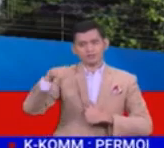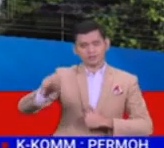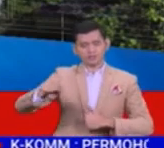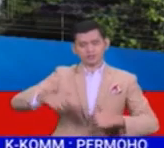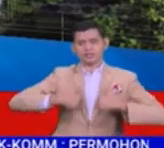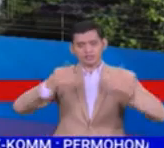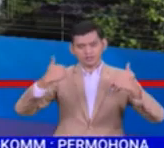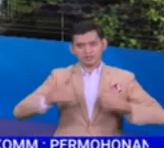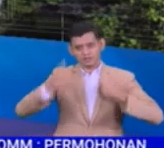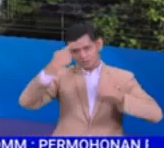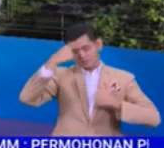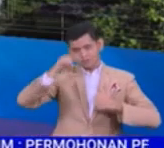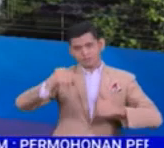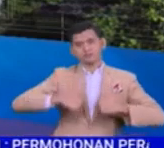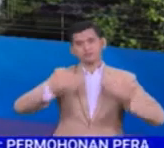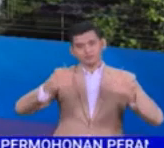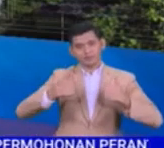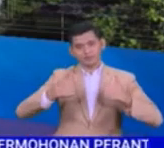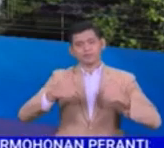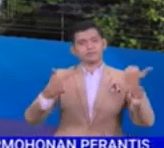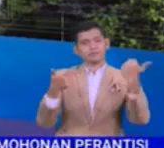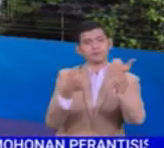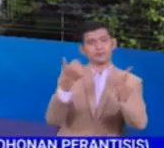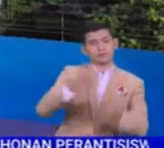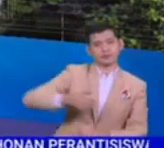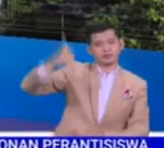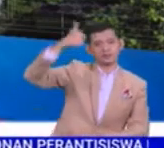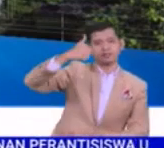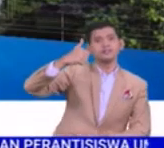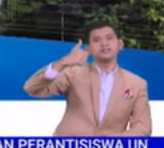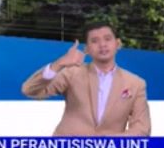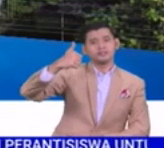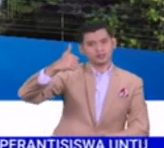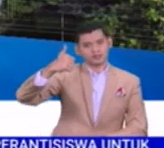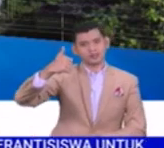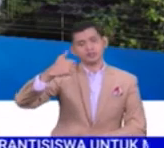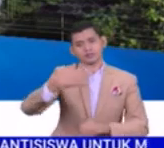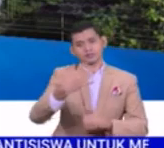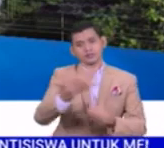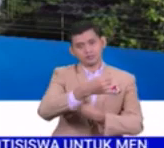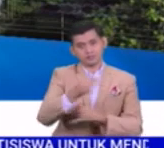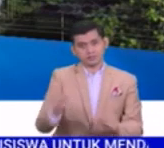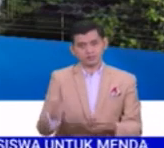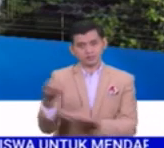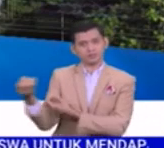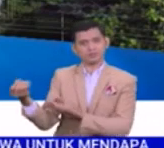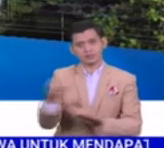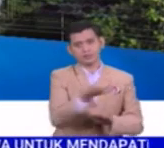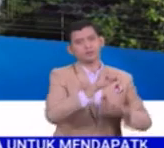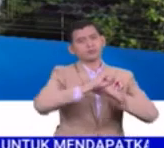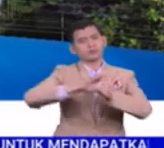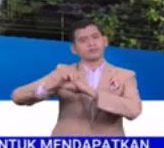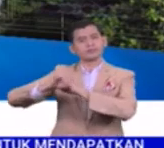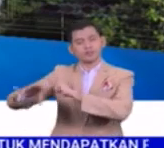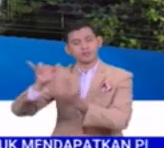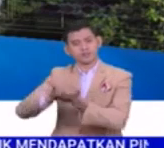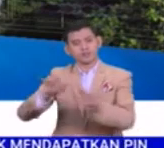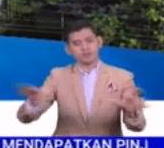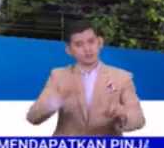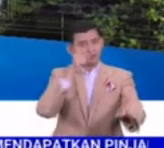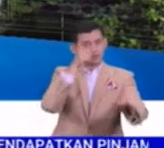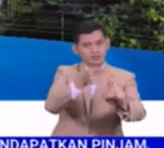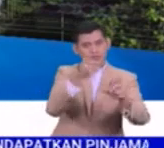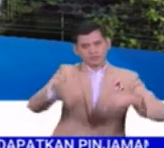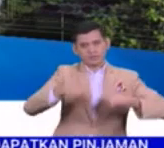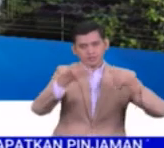sempena perayaan Aidilfitri. Timbalan Pengarah JBPMNS Abdul Rahman Ali berkata, penganjuran kempen tersebut bertujuan memberi